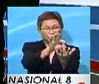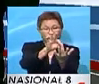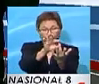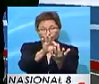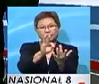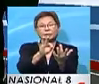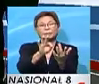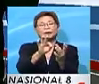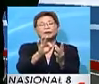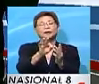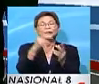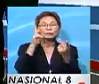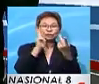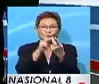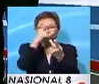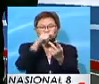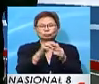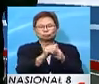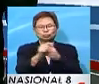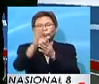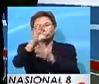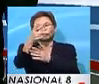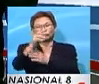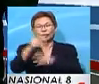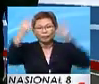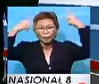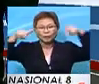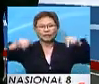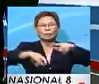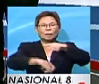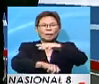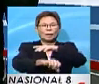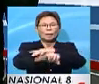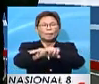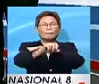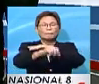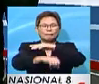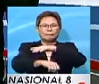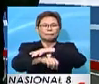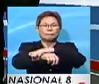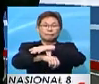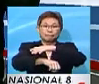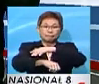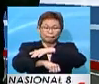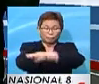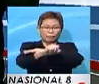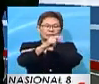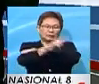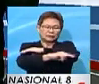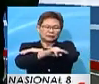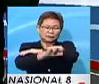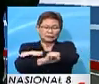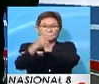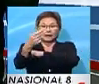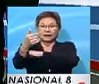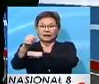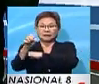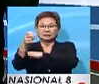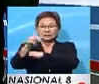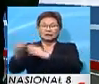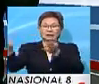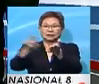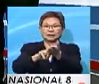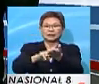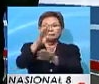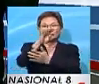famam reaksi itu disuarakan presiden persatuan bola sepak Negeri pbns Datuk Seri Mohamad Hassan susulan kenyataan